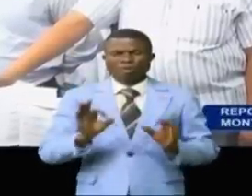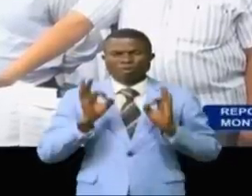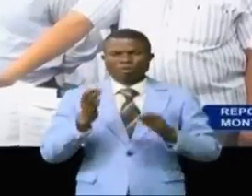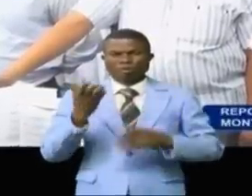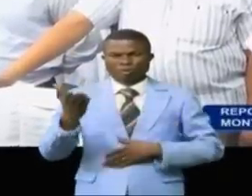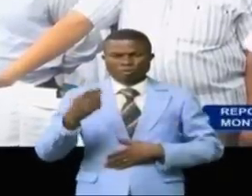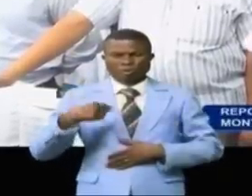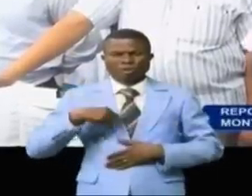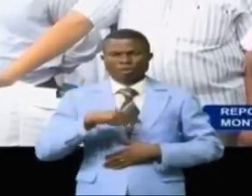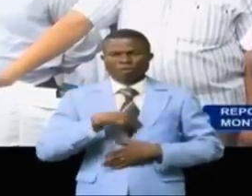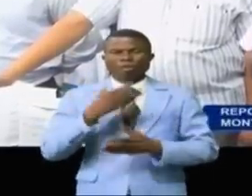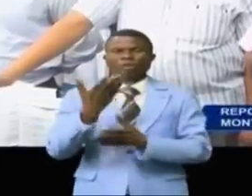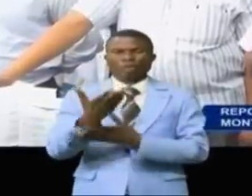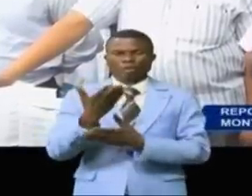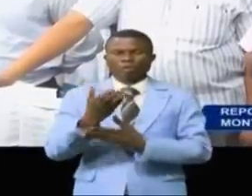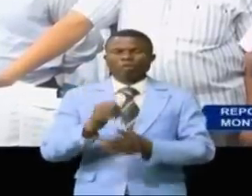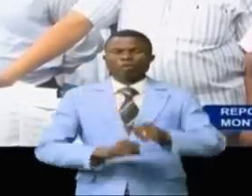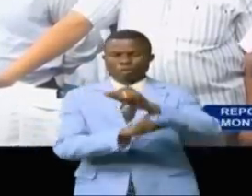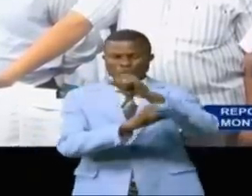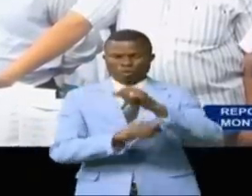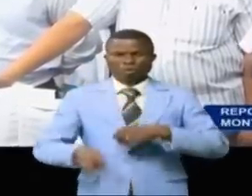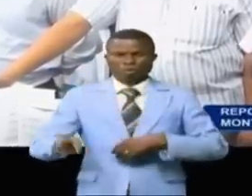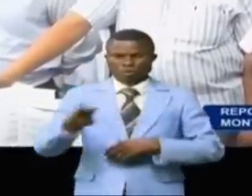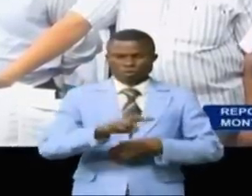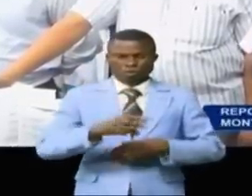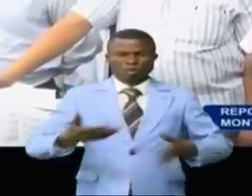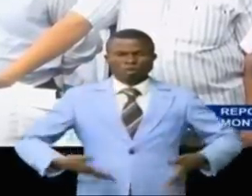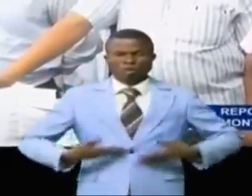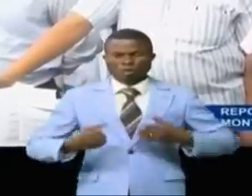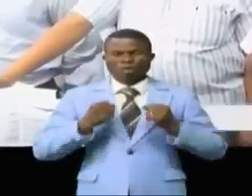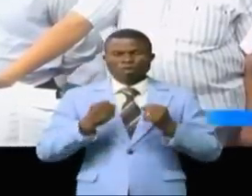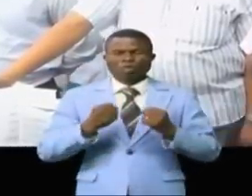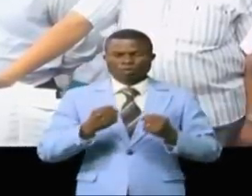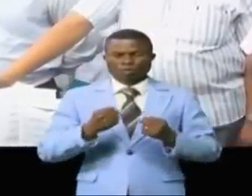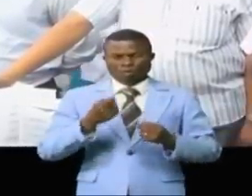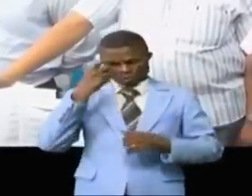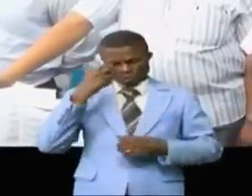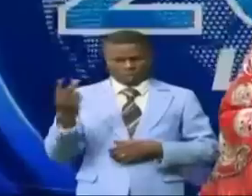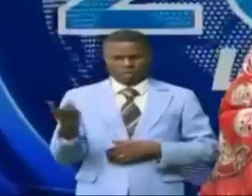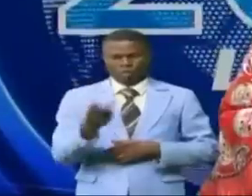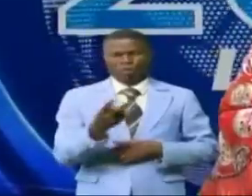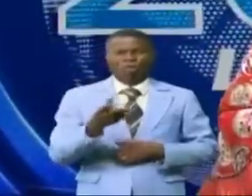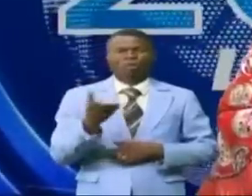Nous leur témoignons notre sentiment de profonde gratitude.